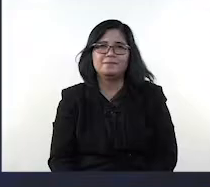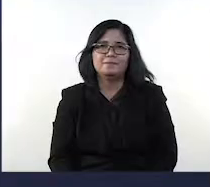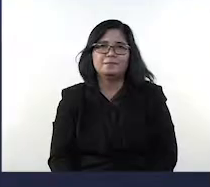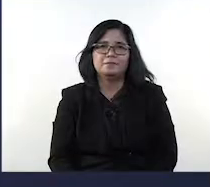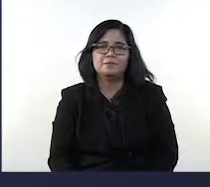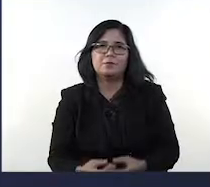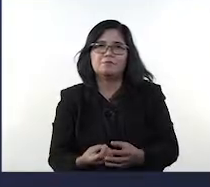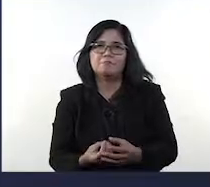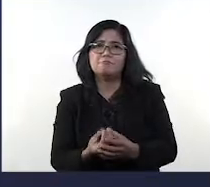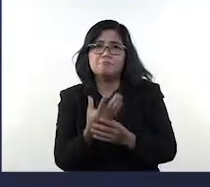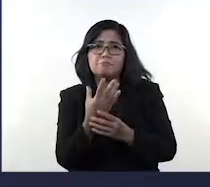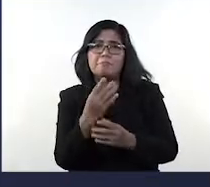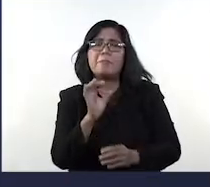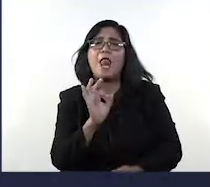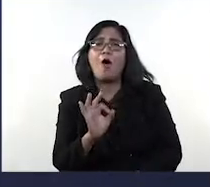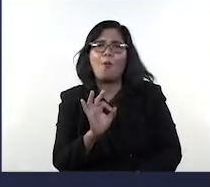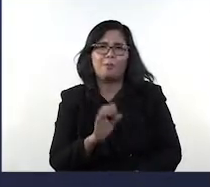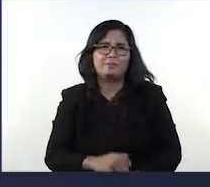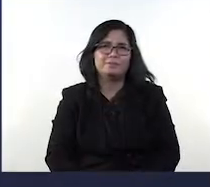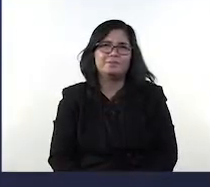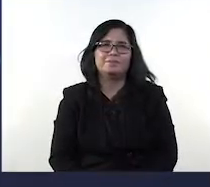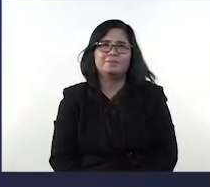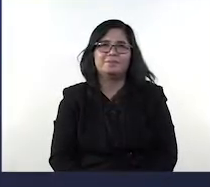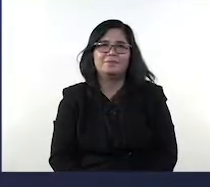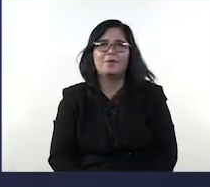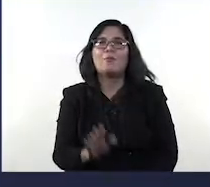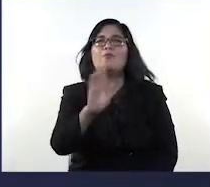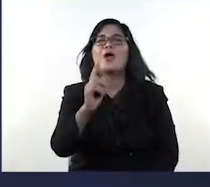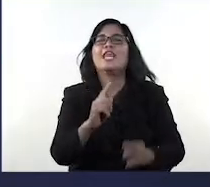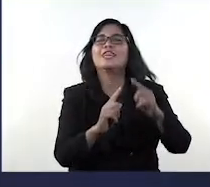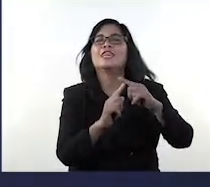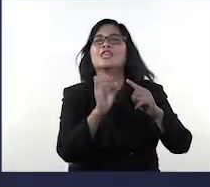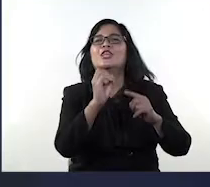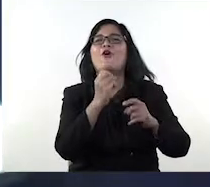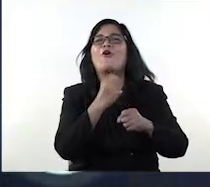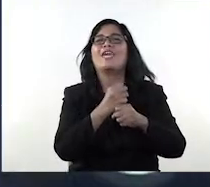besok cepat hasil Hai Emangnya toge